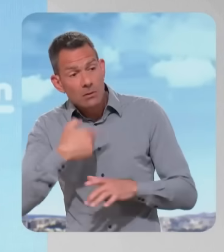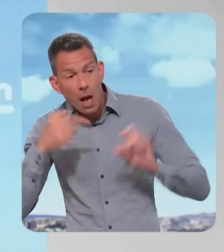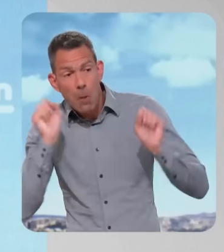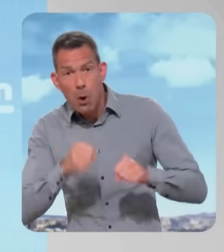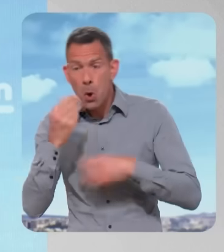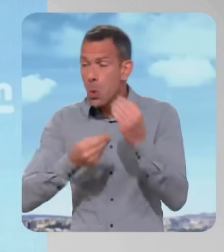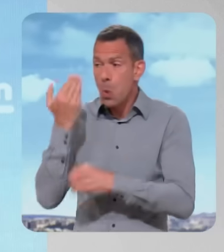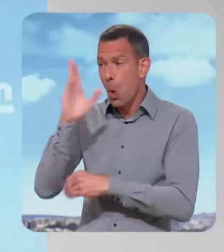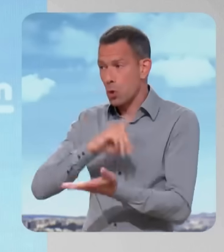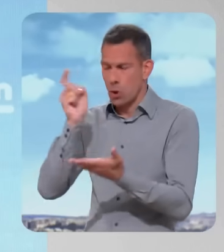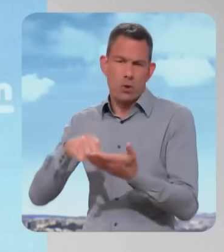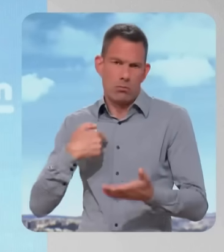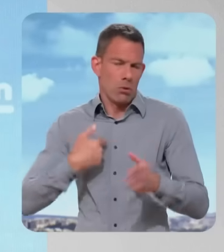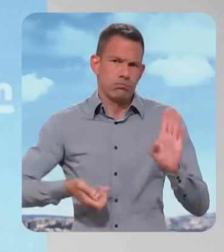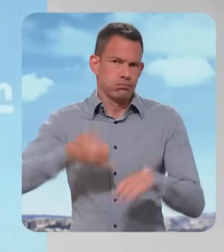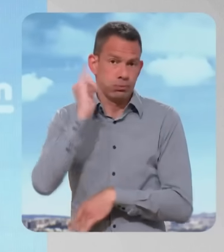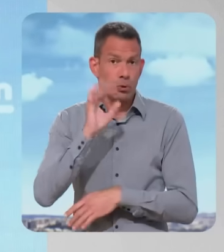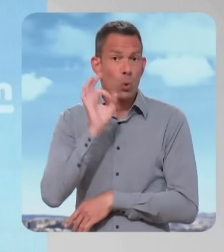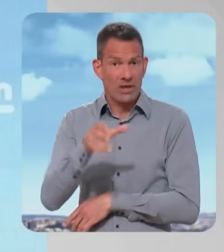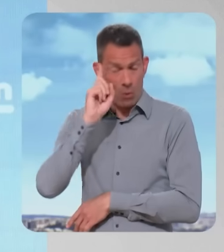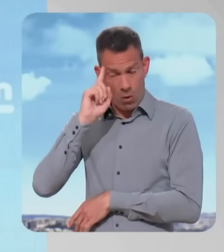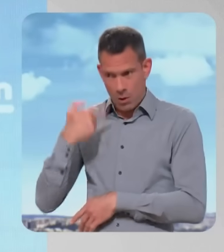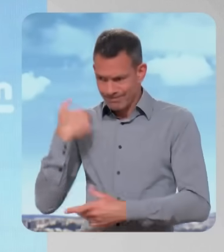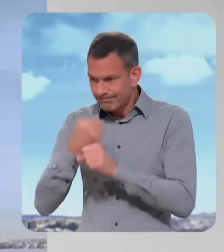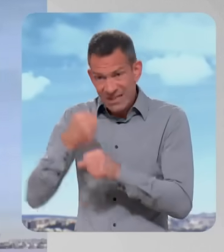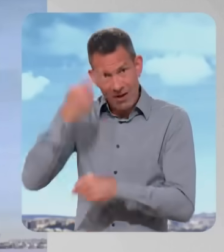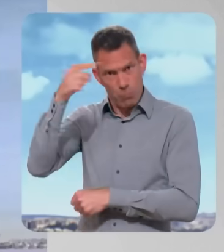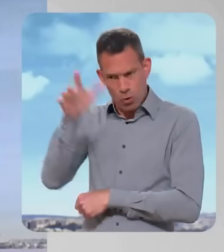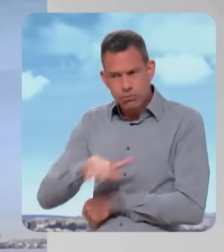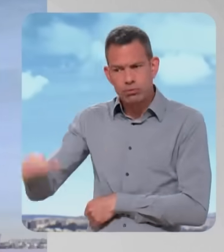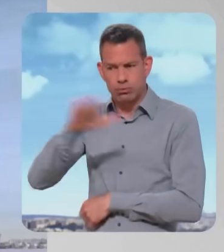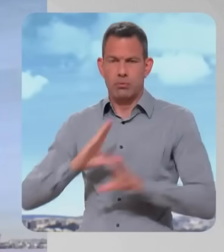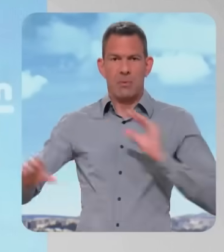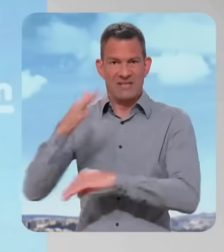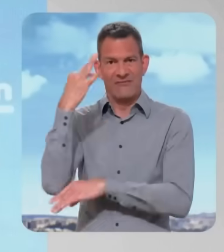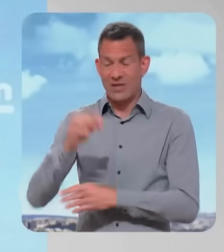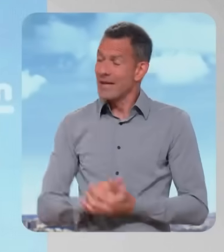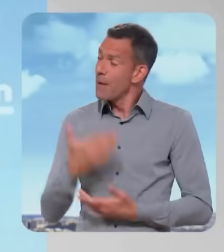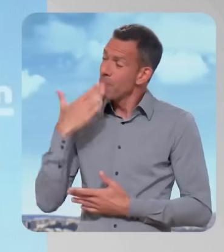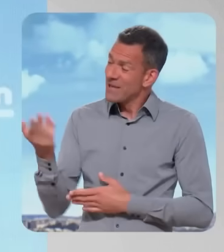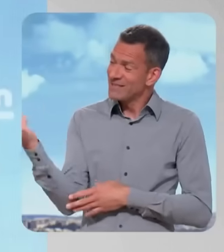que mon intérêt et mon ambition c'est d'être utile à mes compatriotes avant tout merci dans les CV bonne journée à vous merci à vous